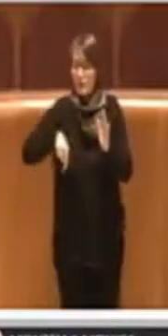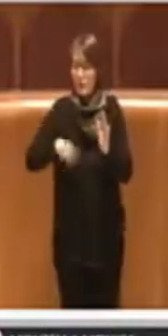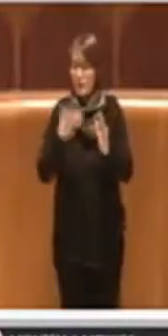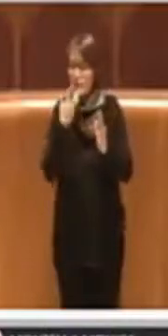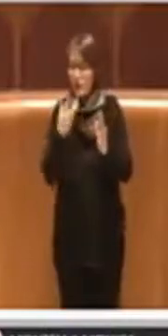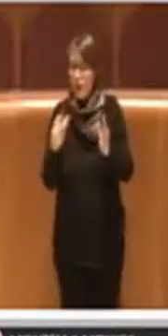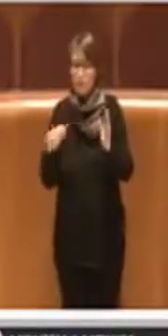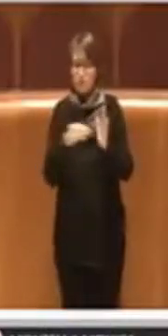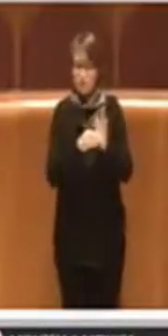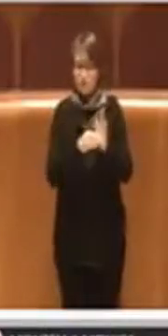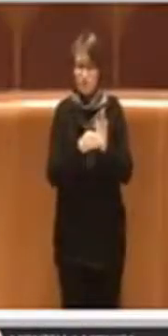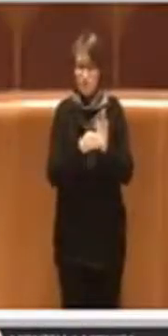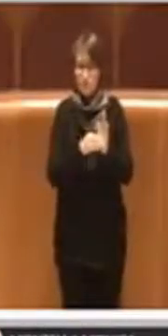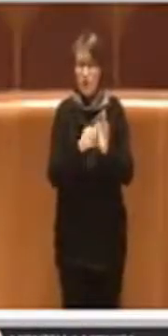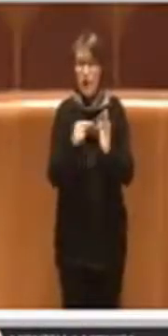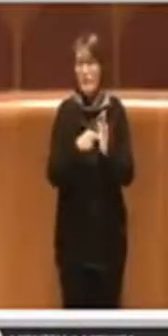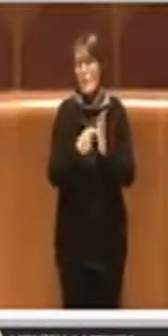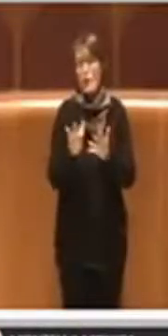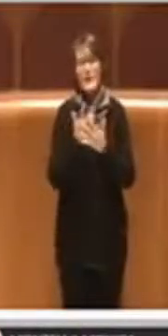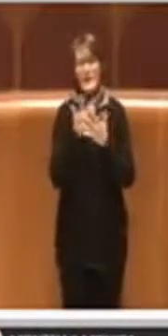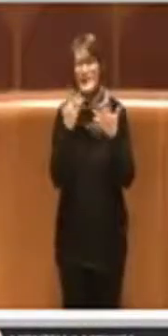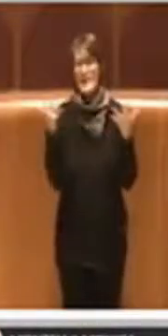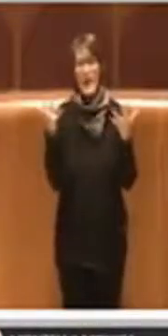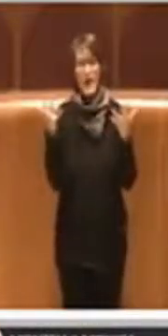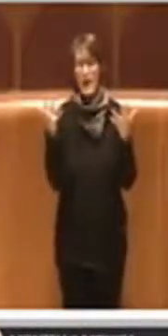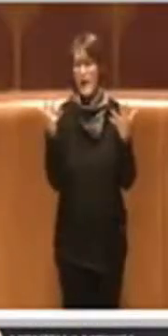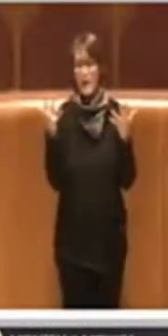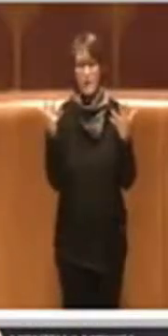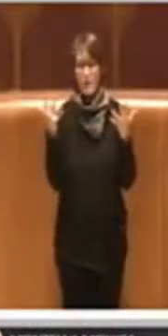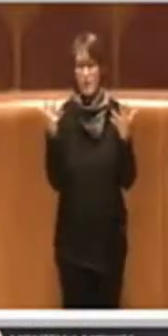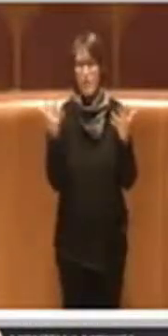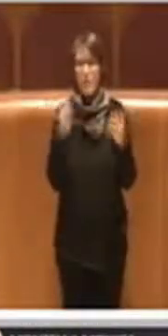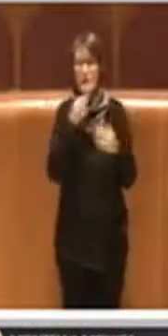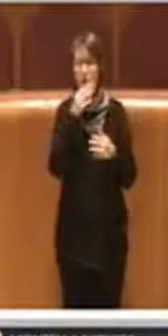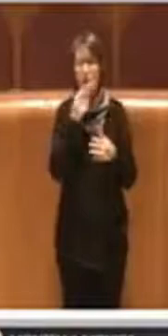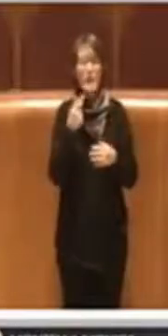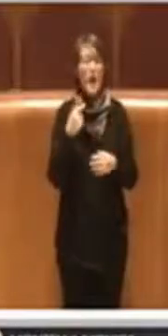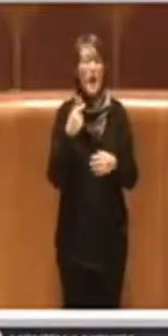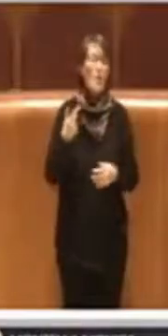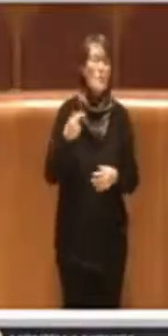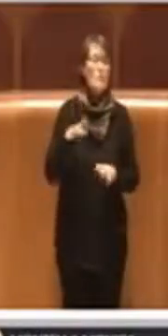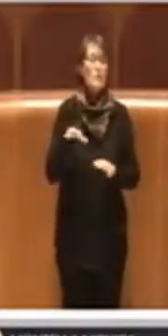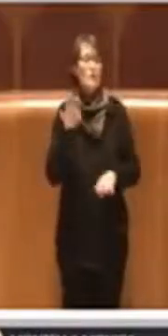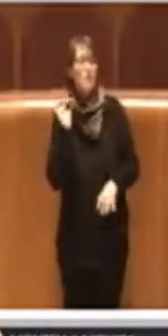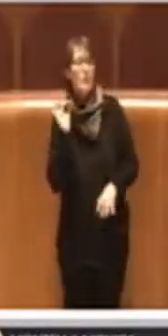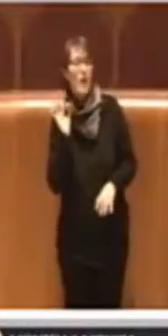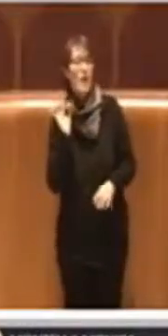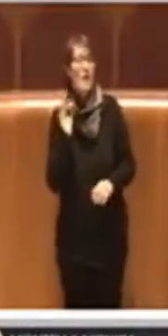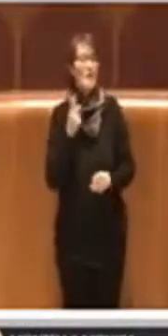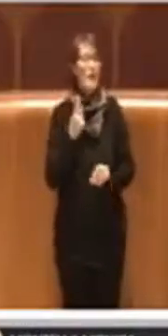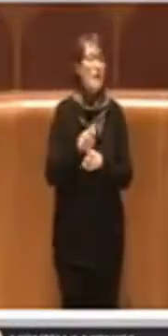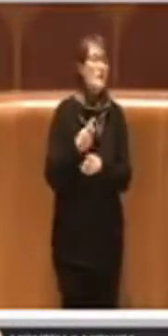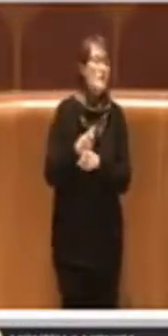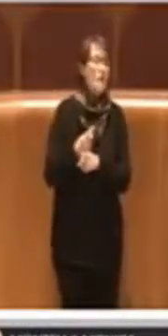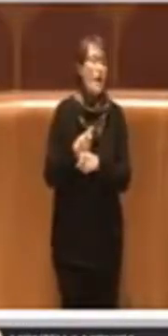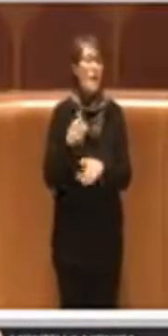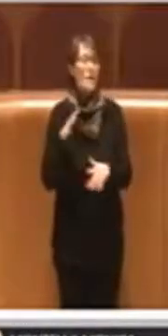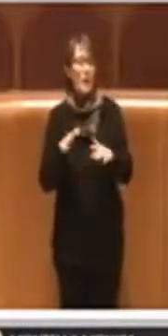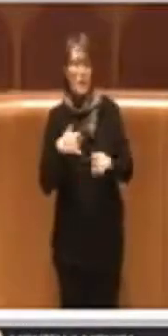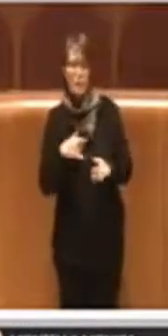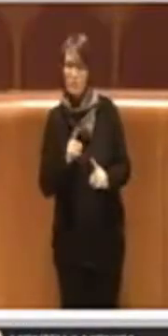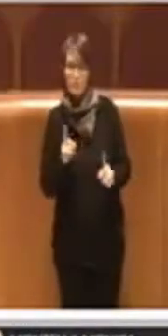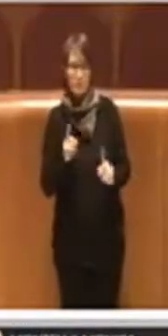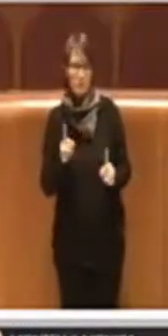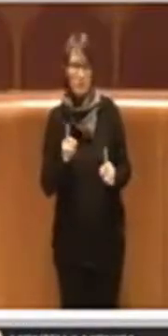sono chiariti e ben definiti. Quindi non ci saranno margini di discrezionalità sull'utilizzo di questa modalità